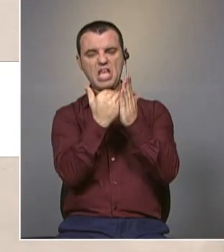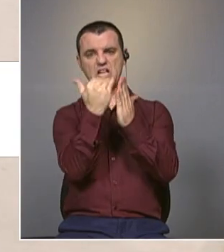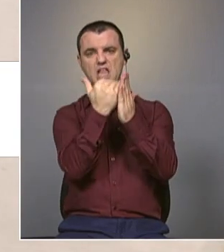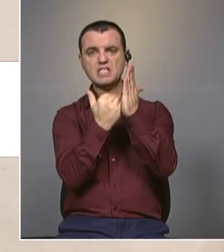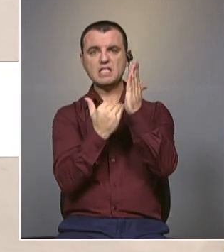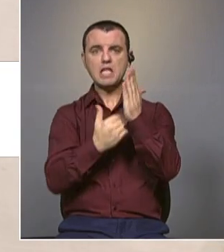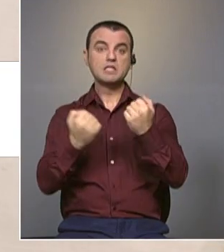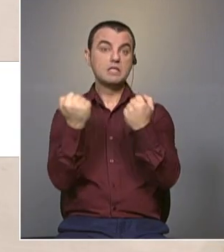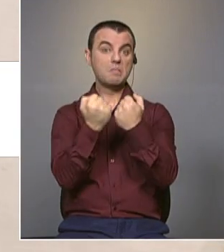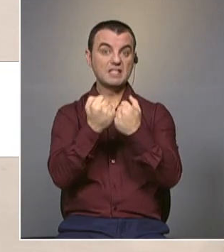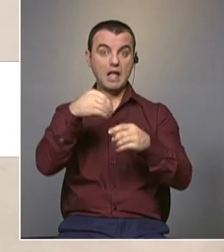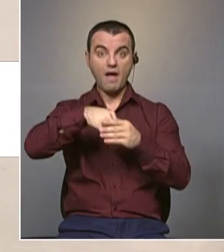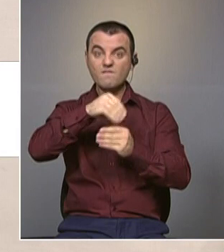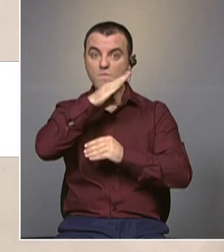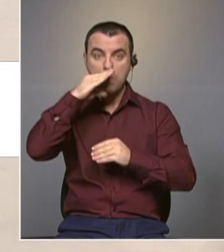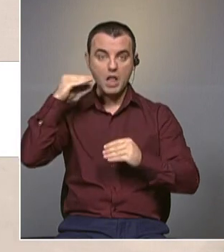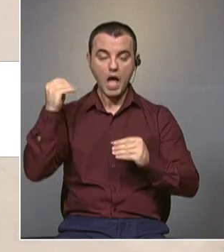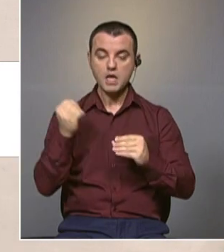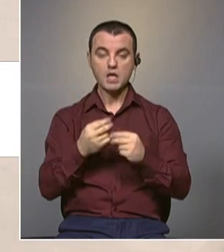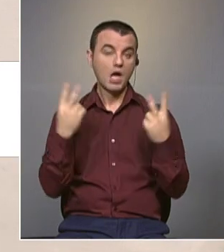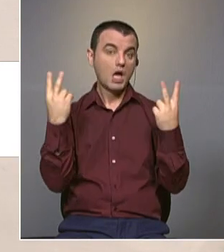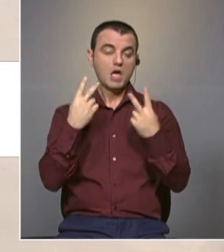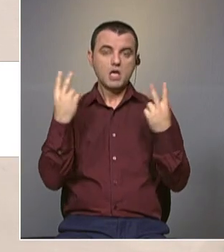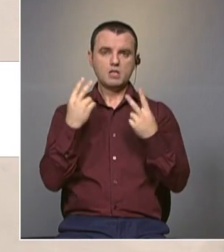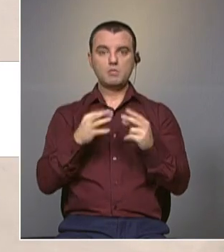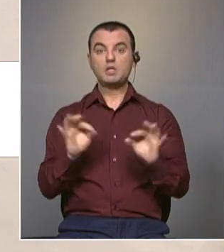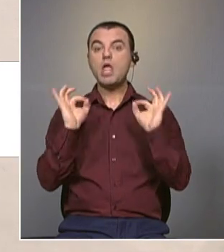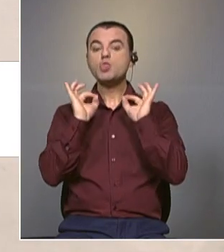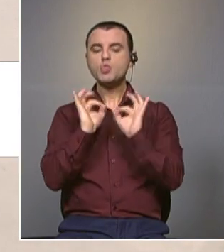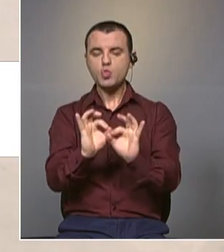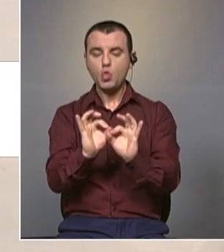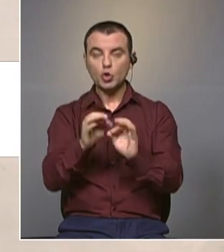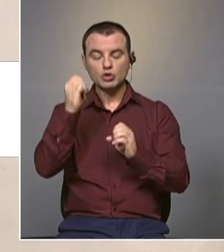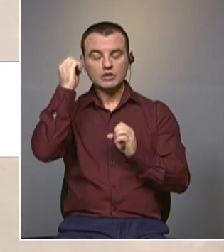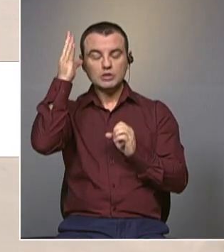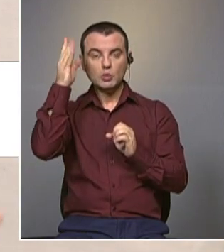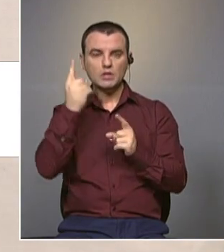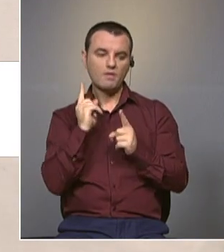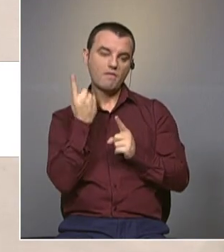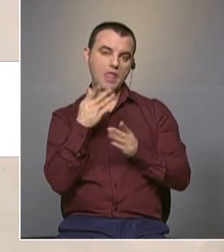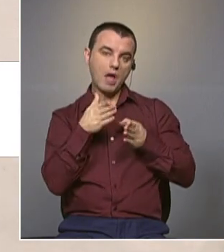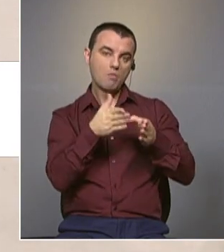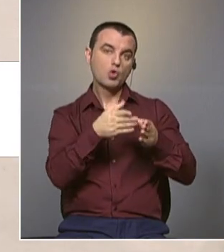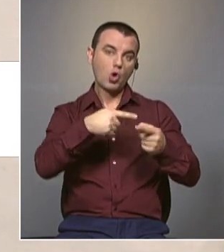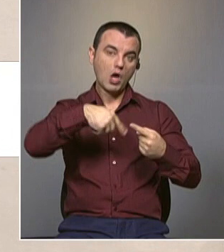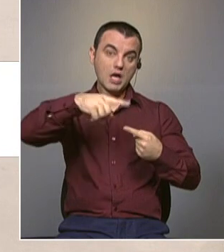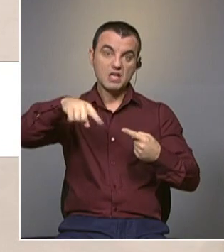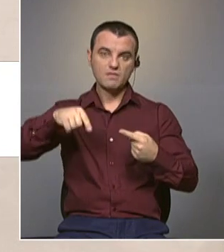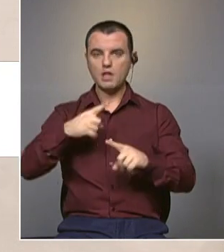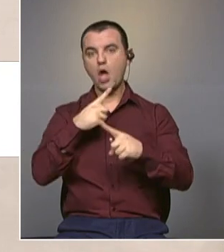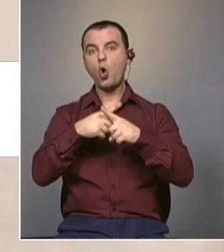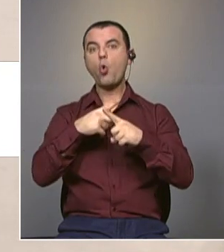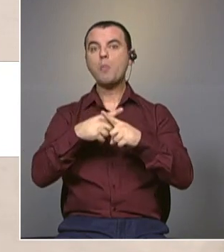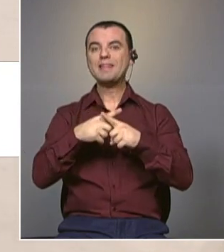в България. Разбира се, точните науки са в една посока развити, хуманитаристите